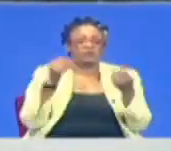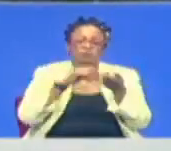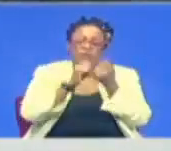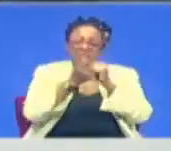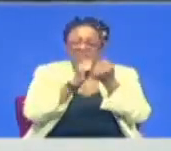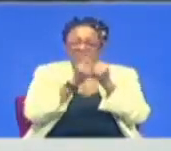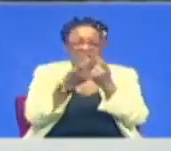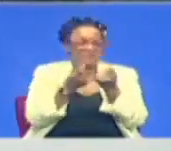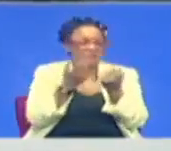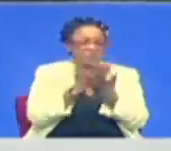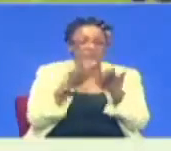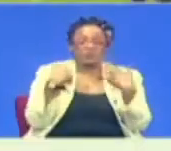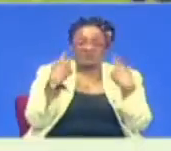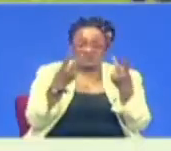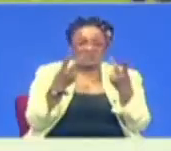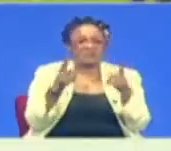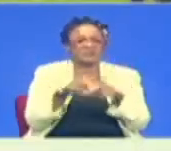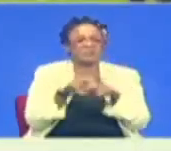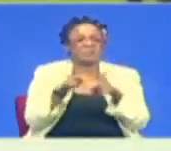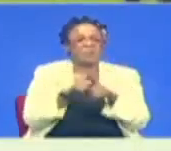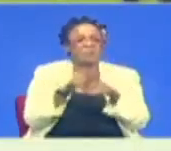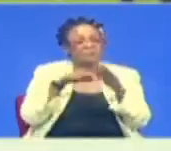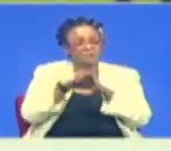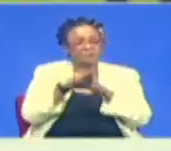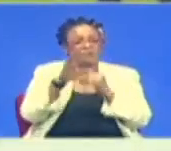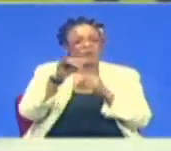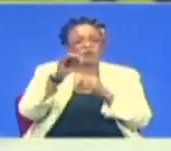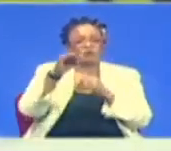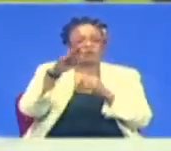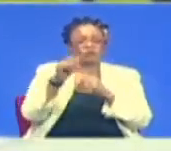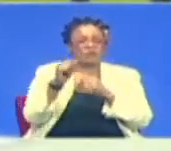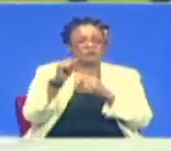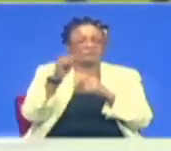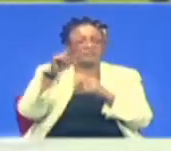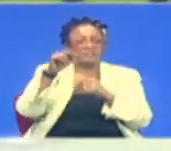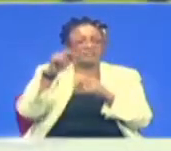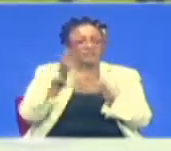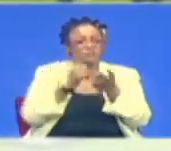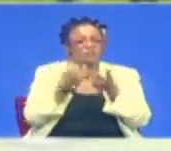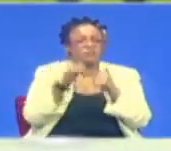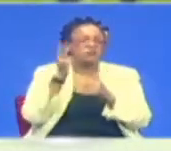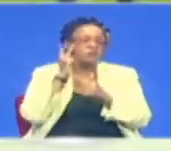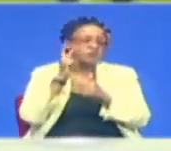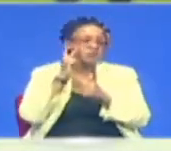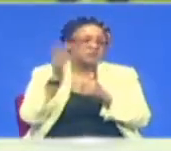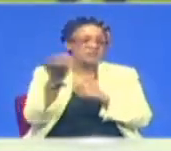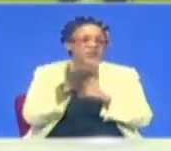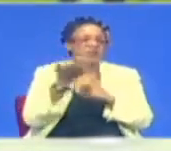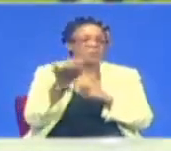ambayo tumeona na pia tuongeze zaidi. Yeshoma Kori, NTV Sport, Gusii Stadium, Kisii County.